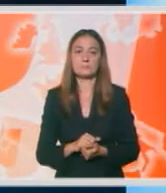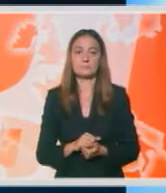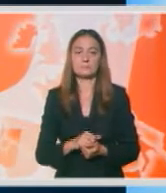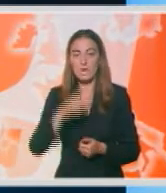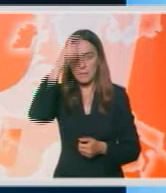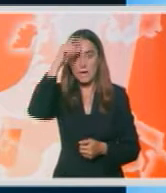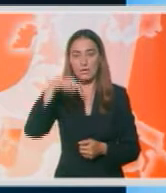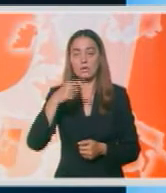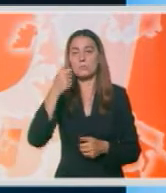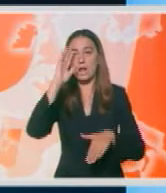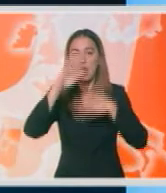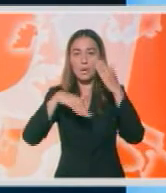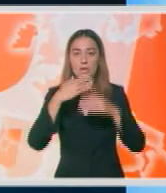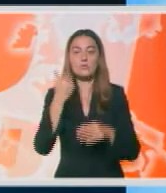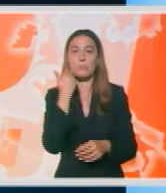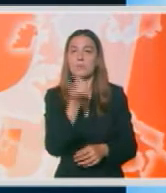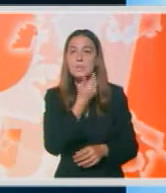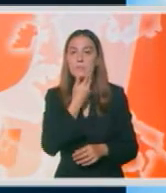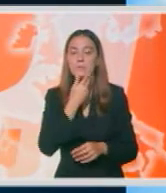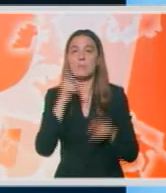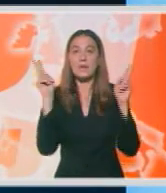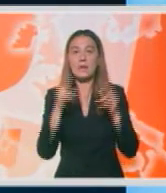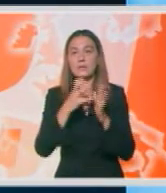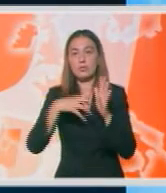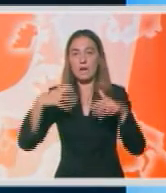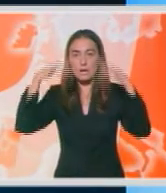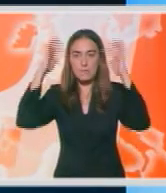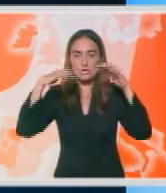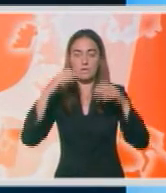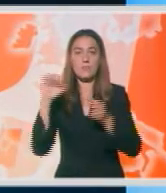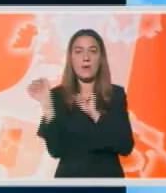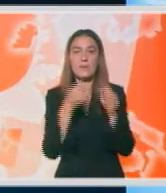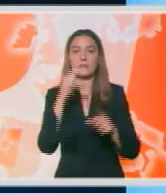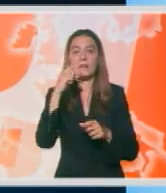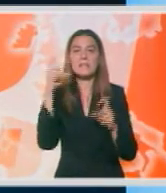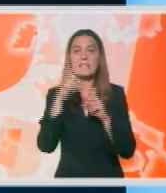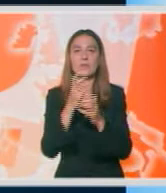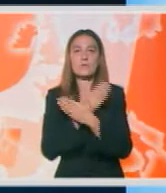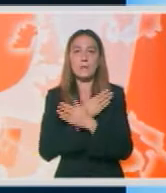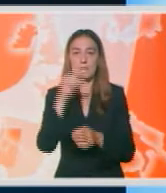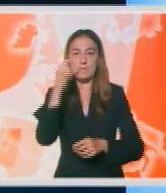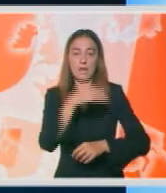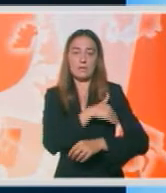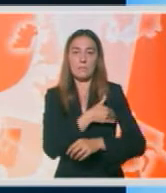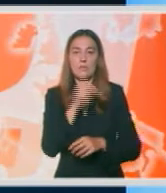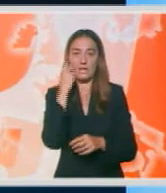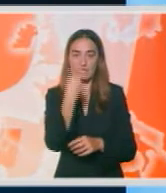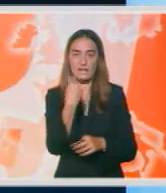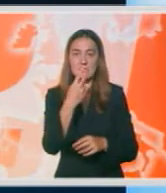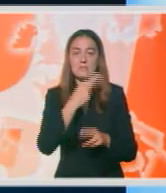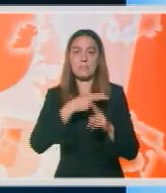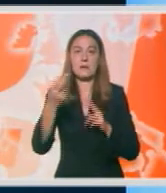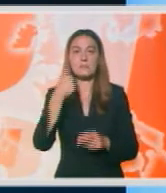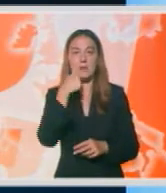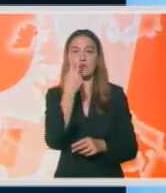U Beogradu umereno oblačno, posle podne sa kratkotrajnim pljuskovima. Vetar slab severozapadni. Minimalna temperatura 20,